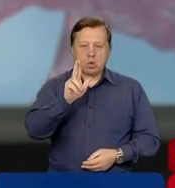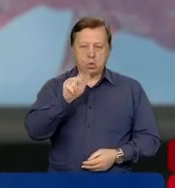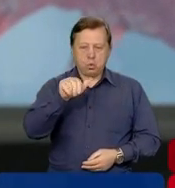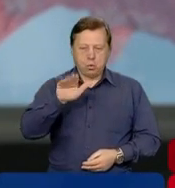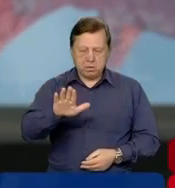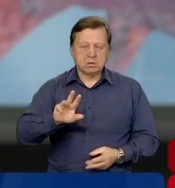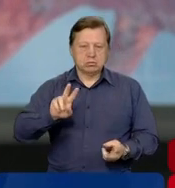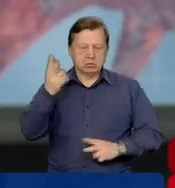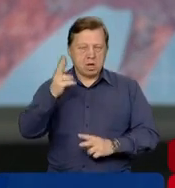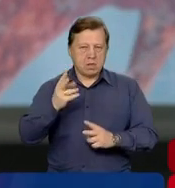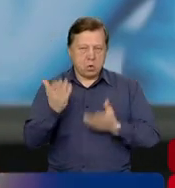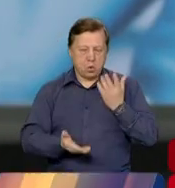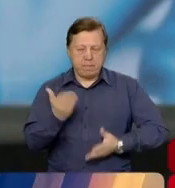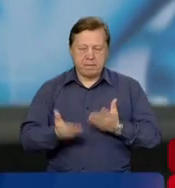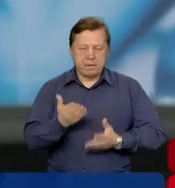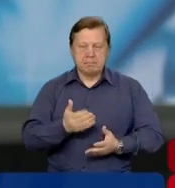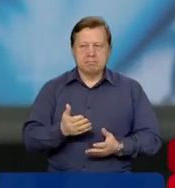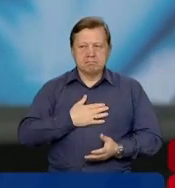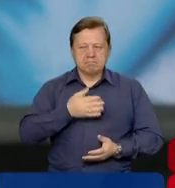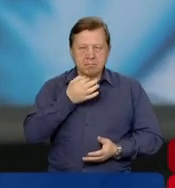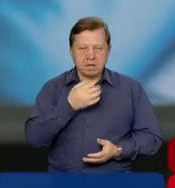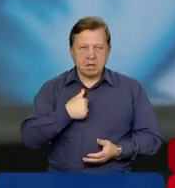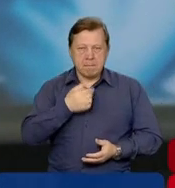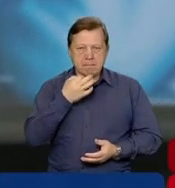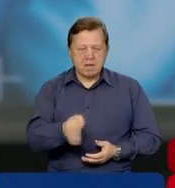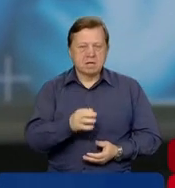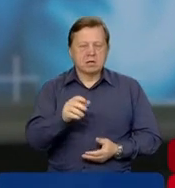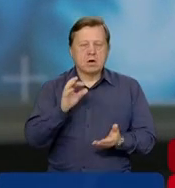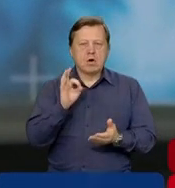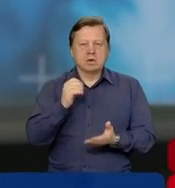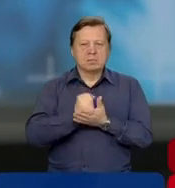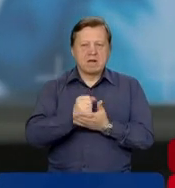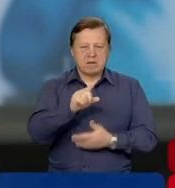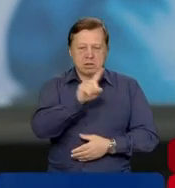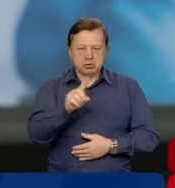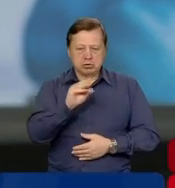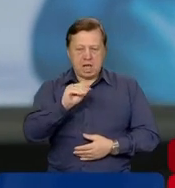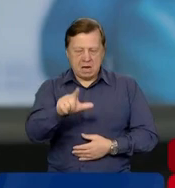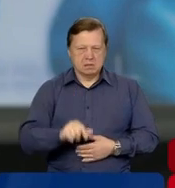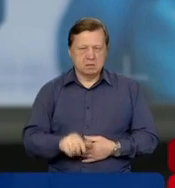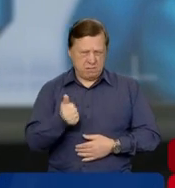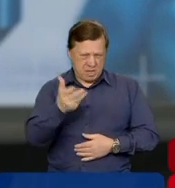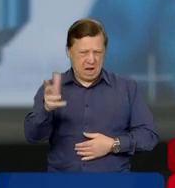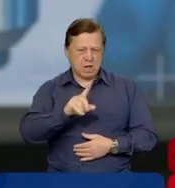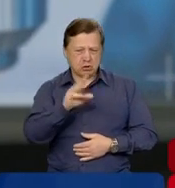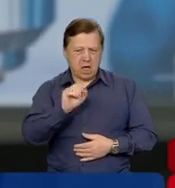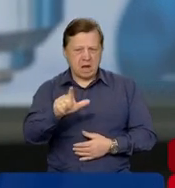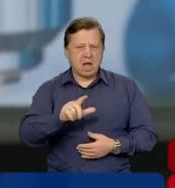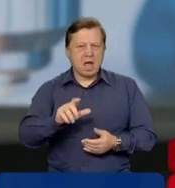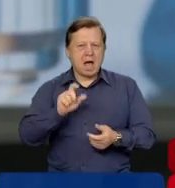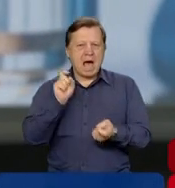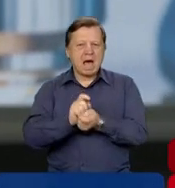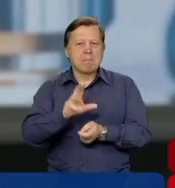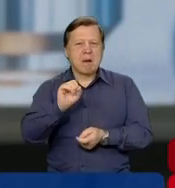mam pytanie odnośnie stosowania żeli, bo wszędzie stosowane są żele antybakteryjne, a my mamy do